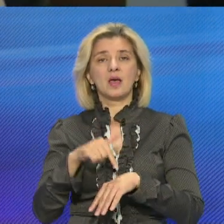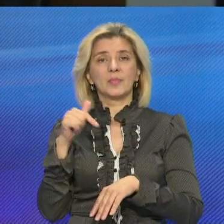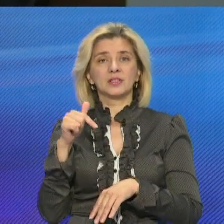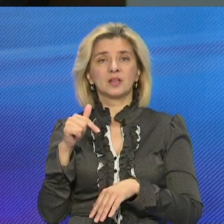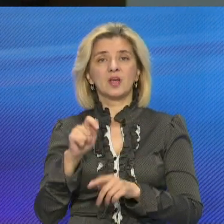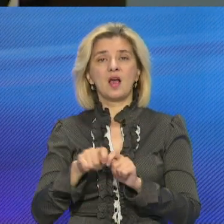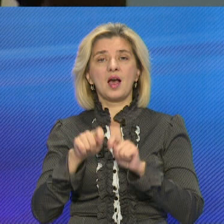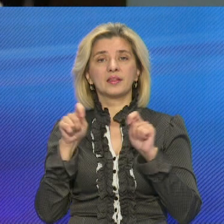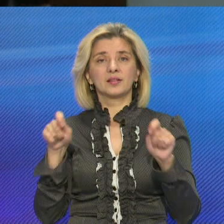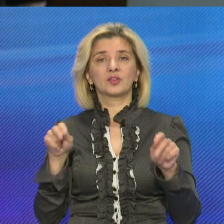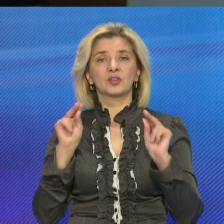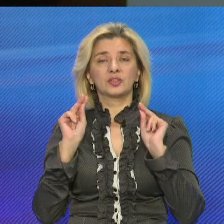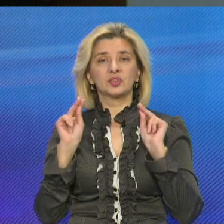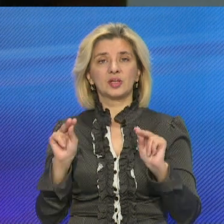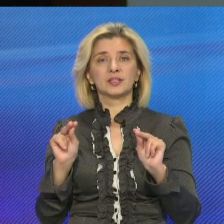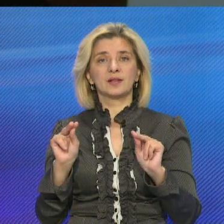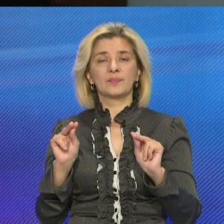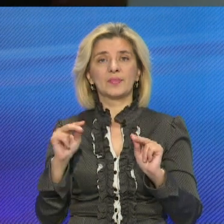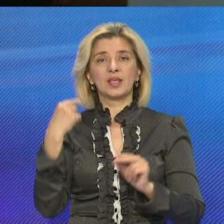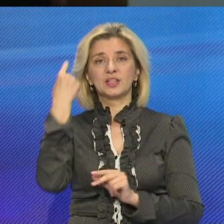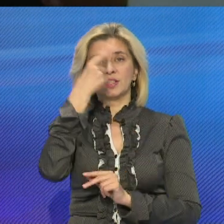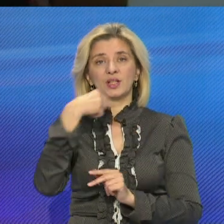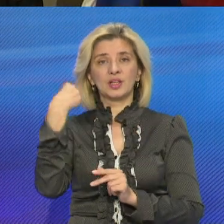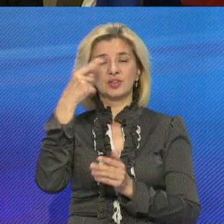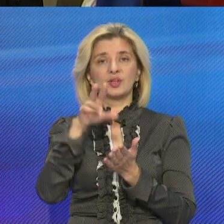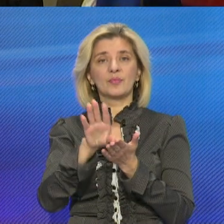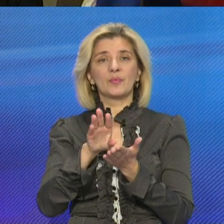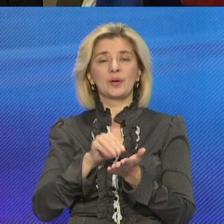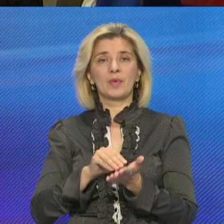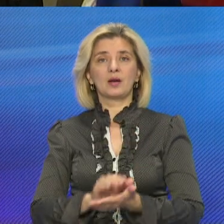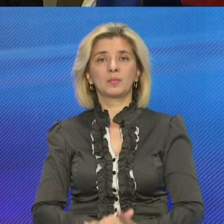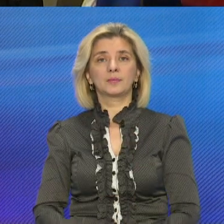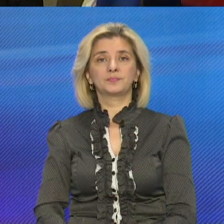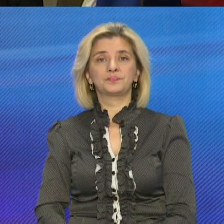эмоционально, открыто, честно, с личными примерами.